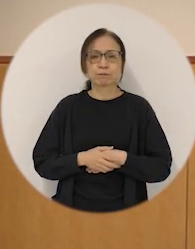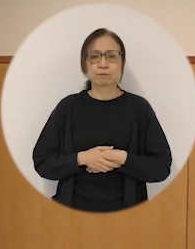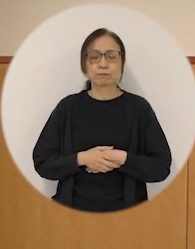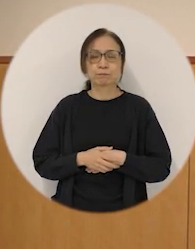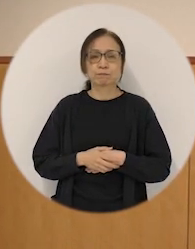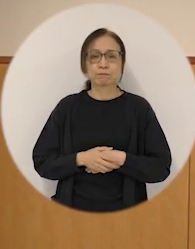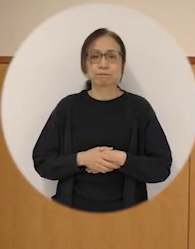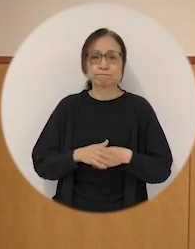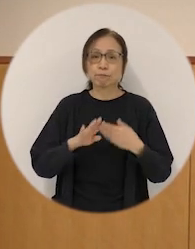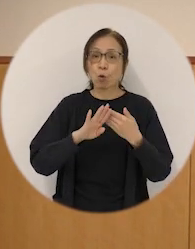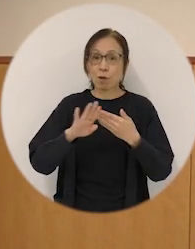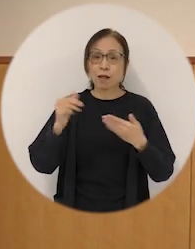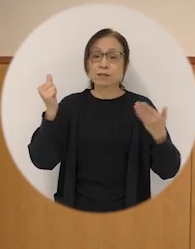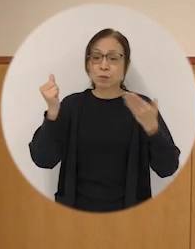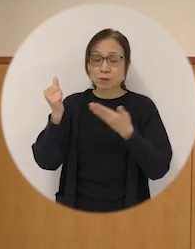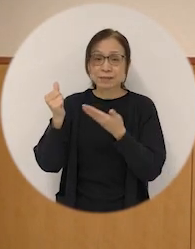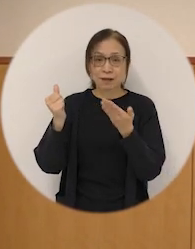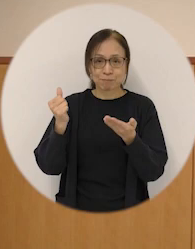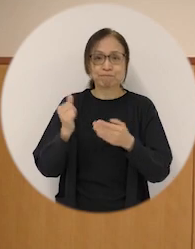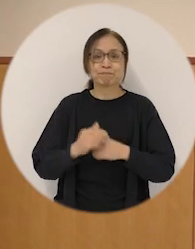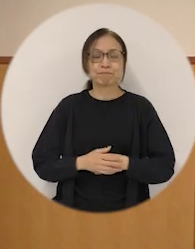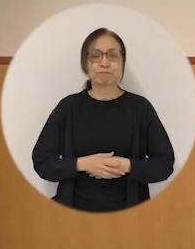他にご質問はございませんか。